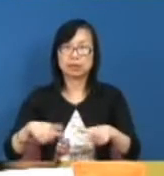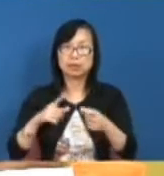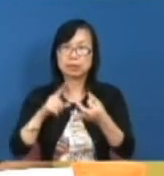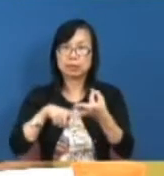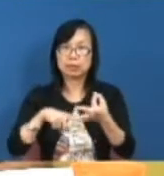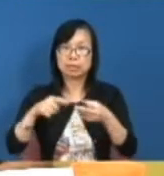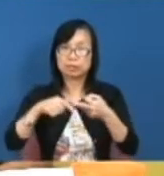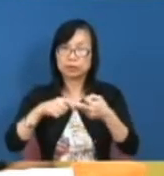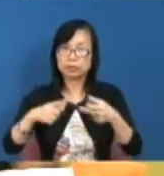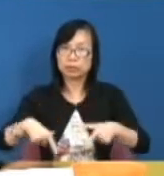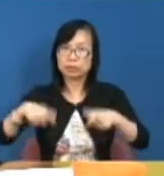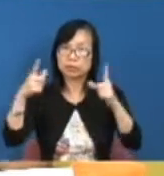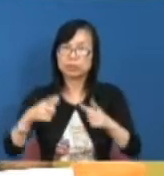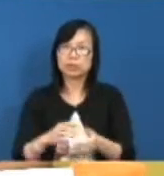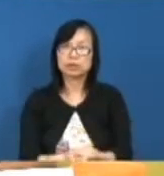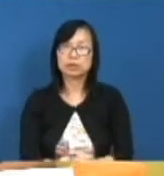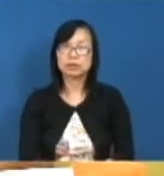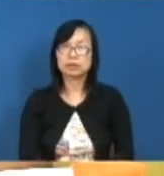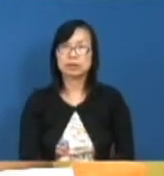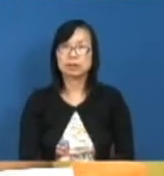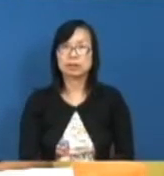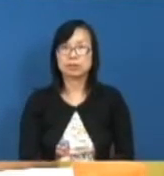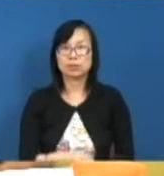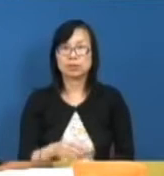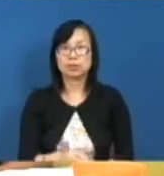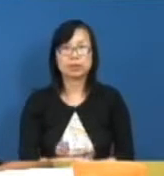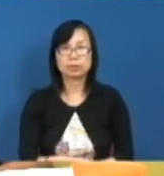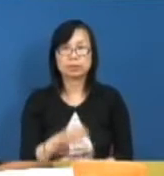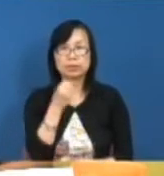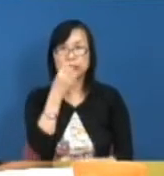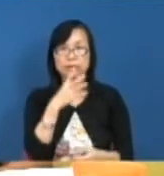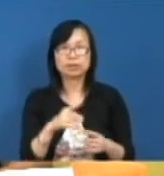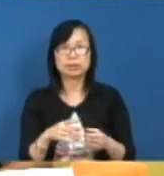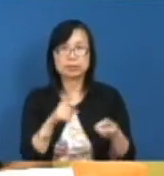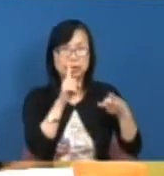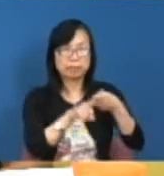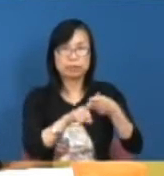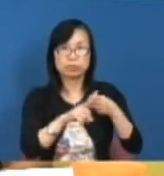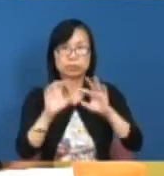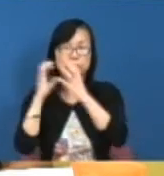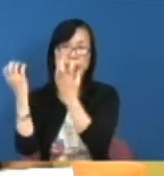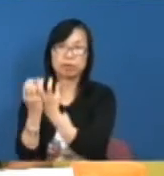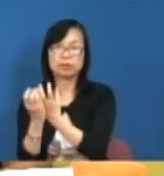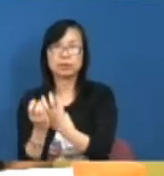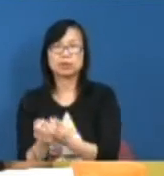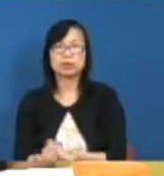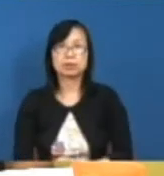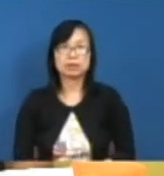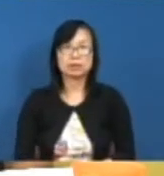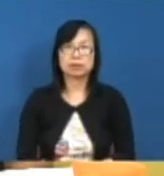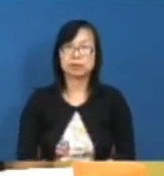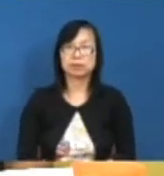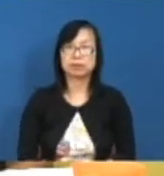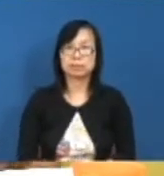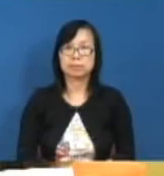月啦，係咪冇搞？所以我覺得香港嘅民主派真係即係道德勇氣真係根本冇